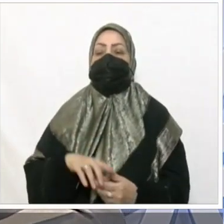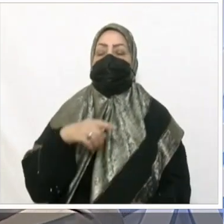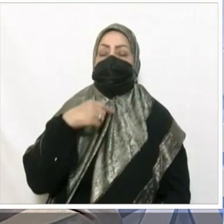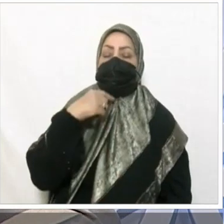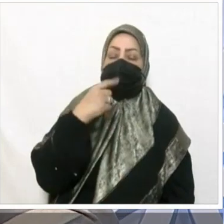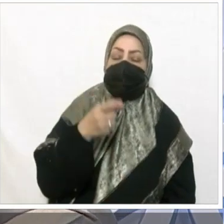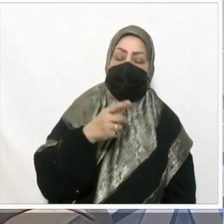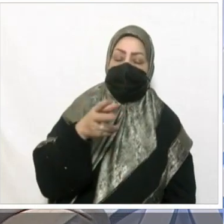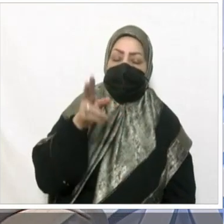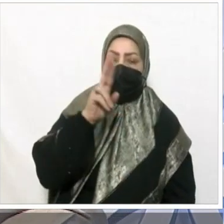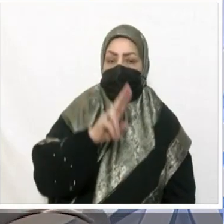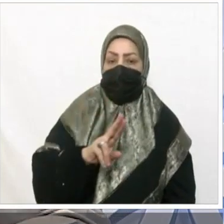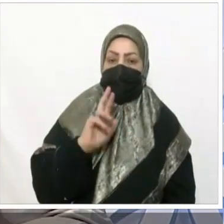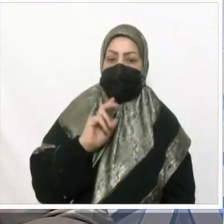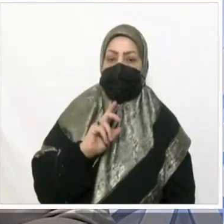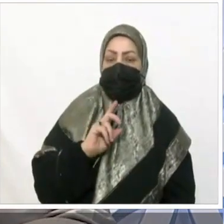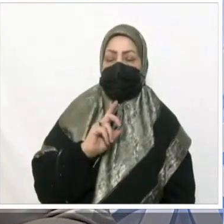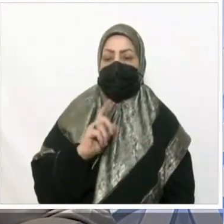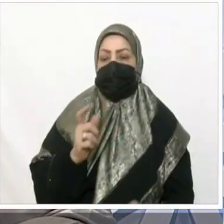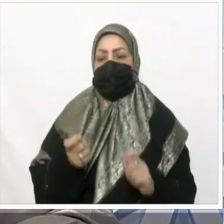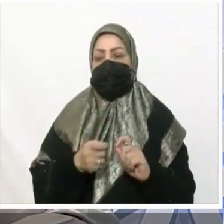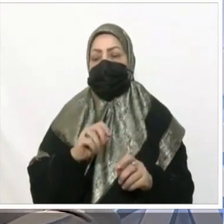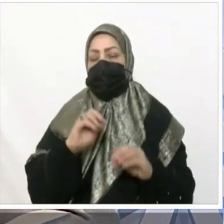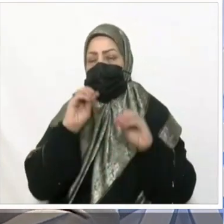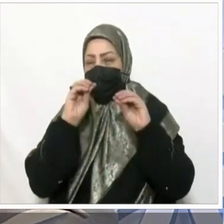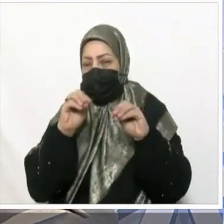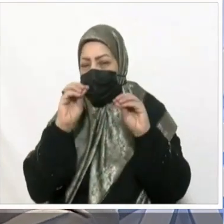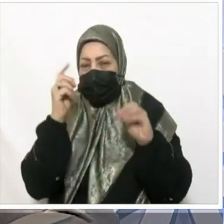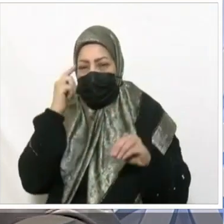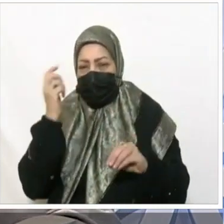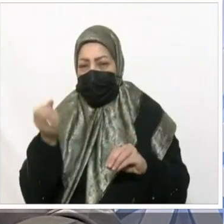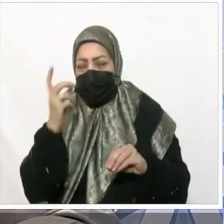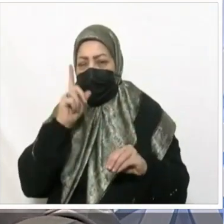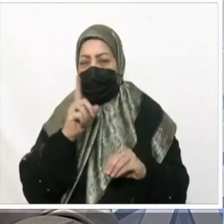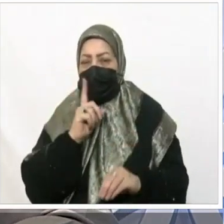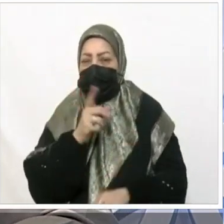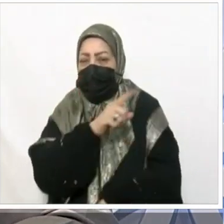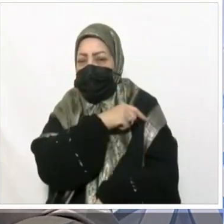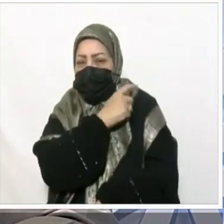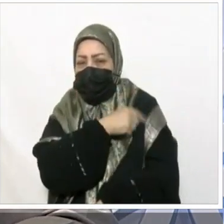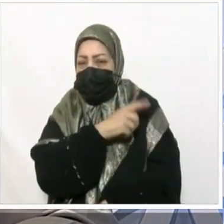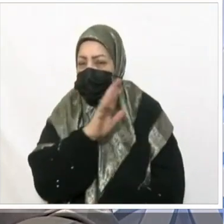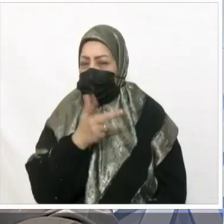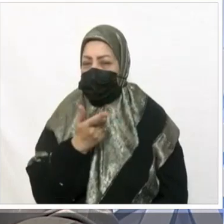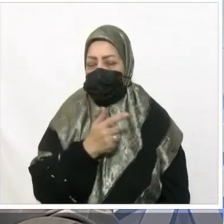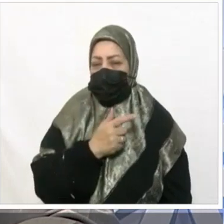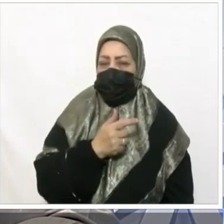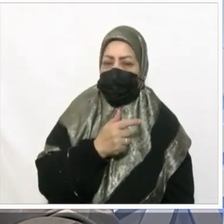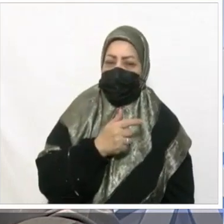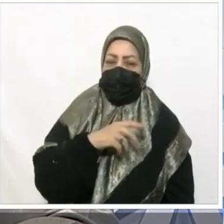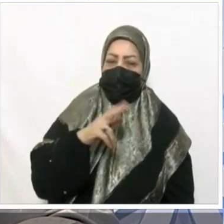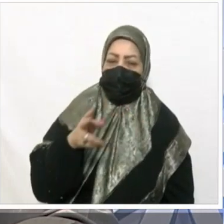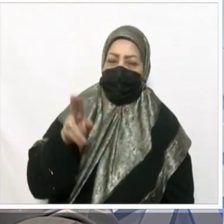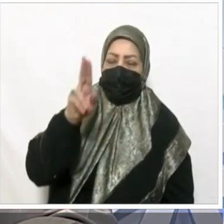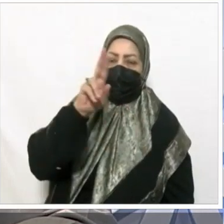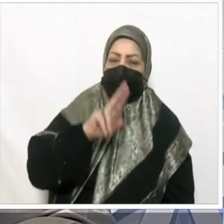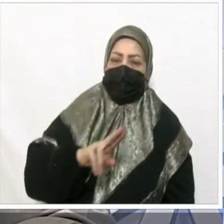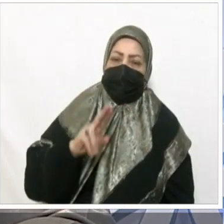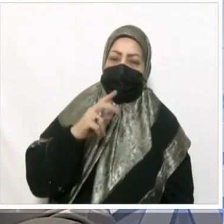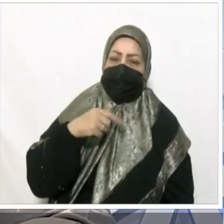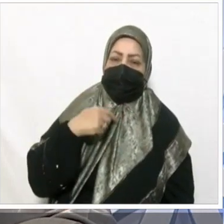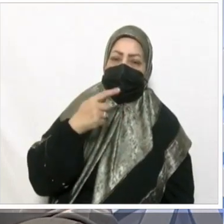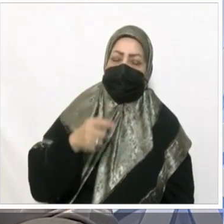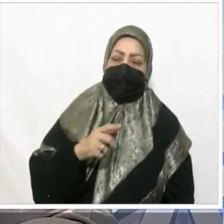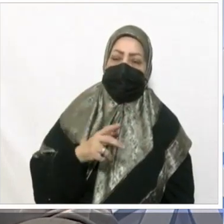السلام عليكم ورحمة الله وبركاته عليكم السلام ورحمة الله وبركاته بارك الله فيك يا شيخ عصام نشكرك